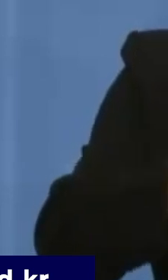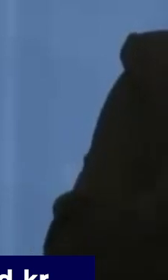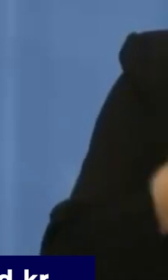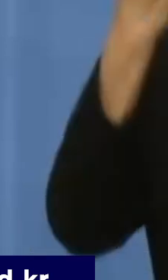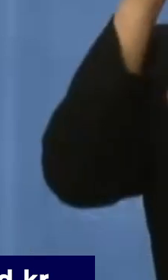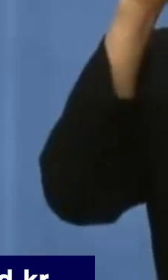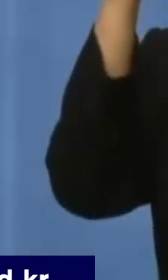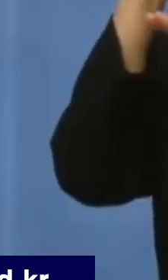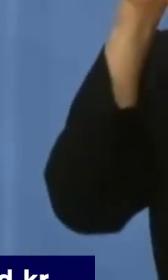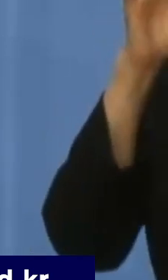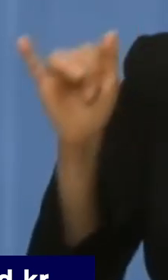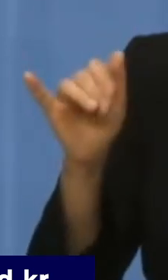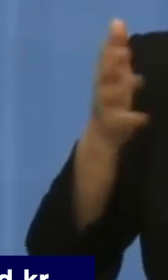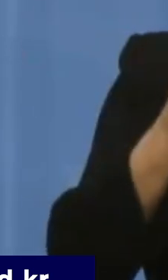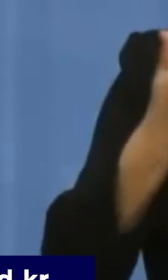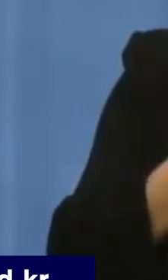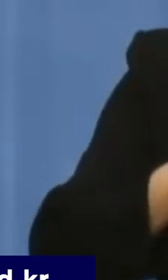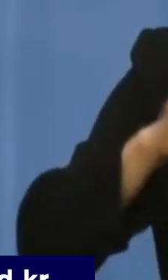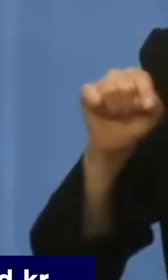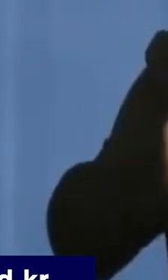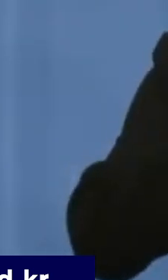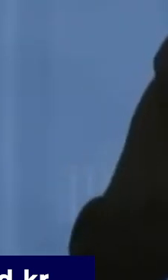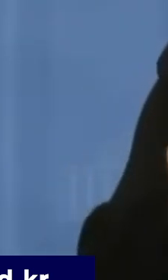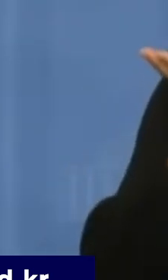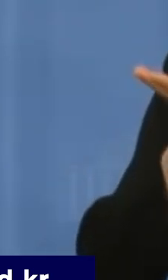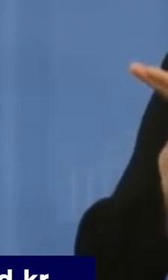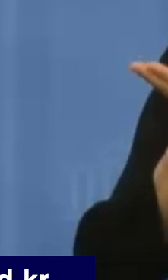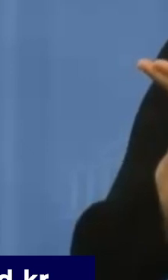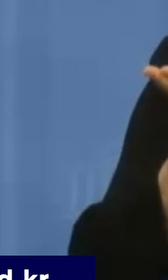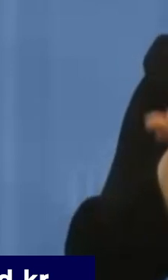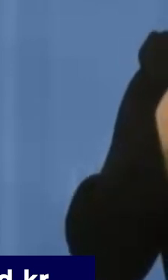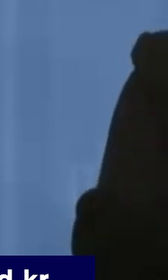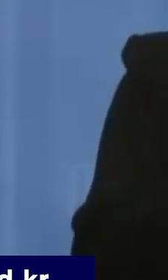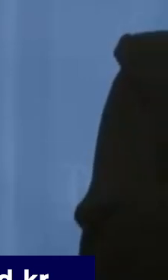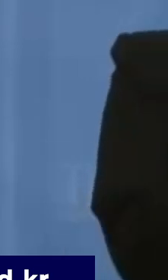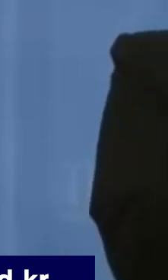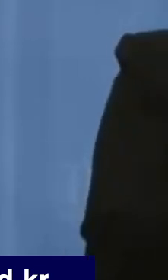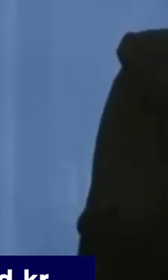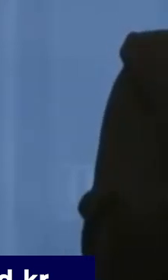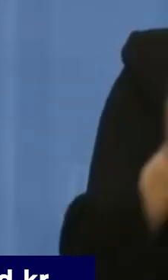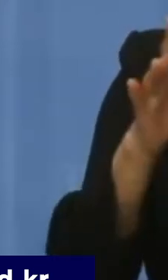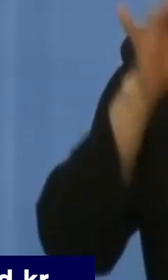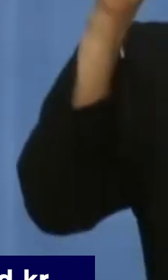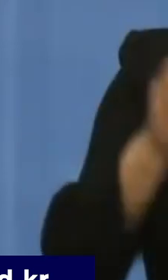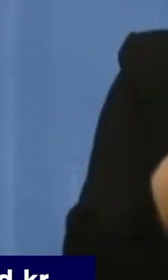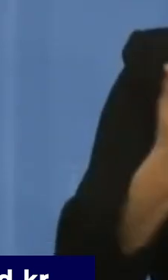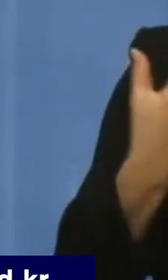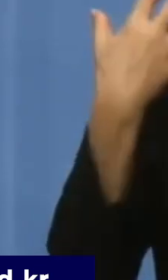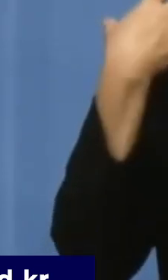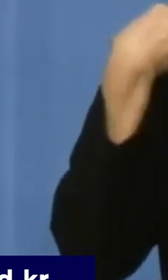할 검찰이 정권의 입맛에 맞춰 수사와 기소의 대상을 선별하고 주어진